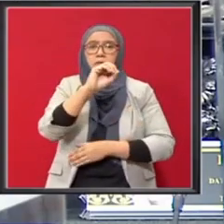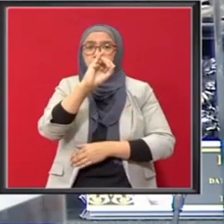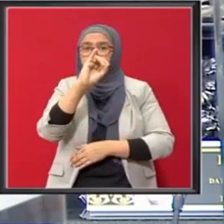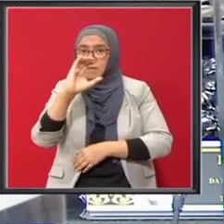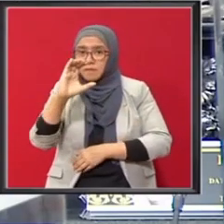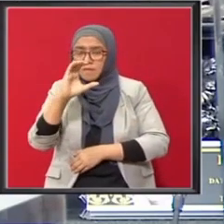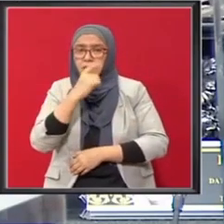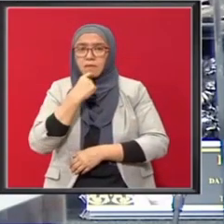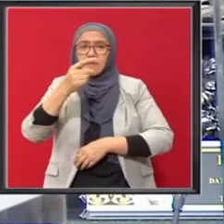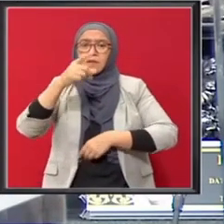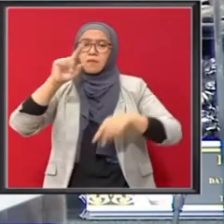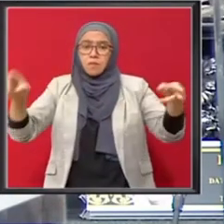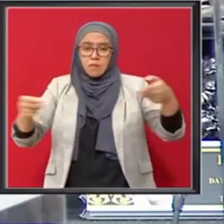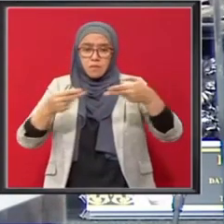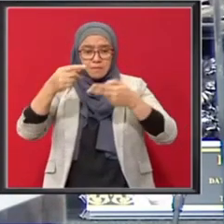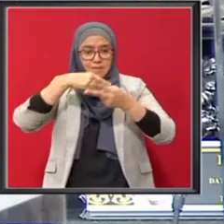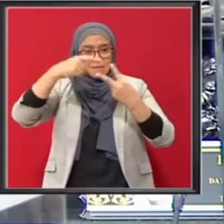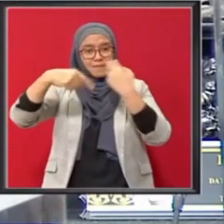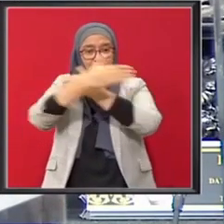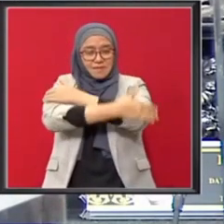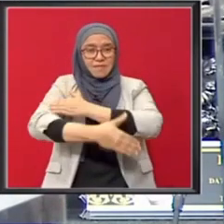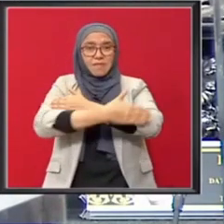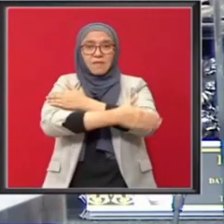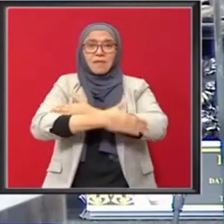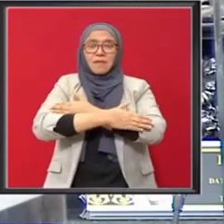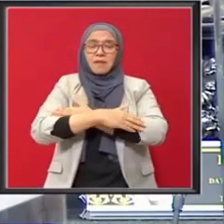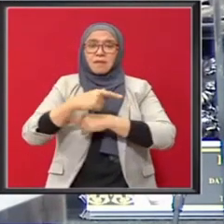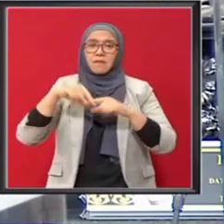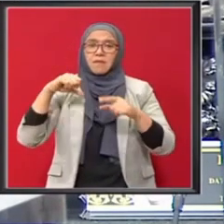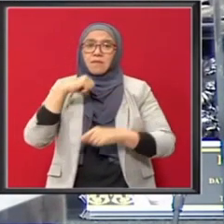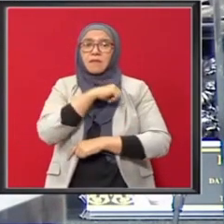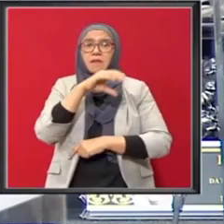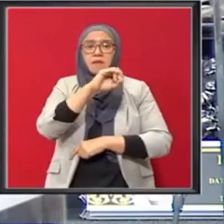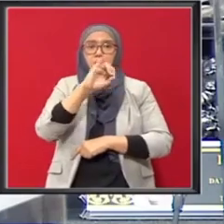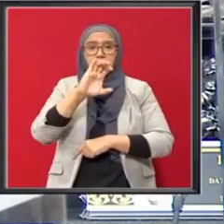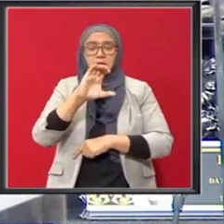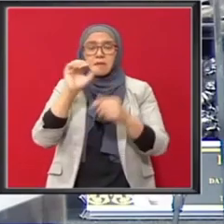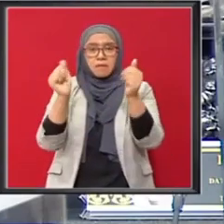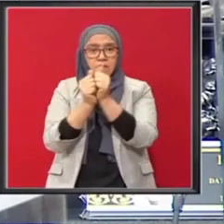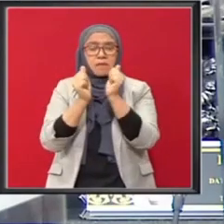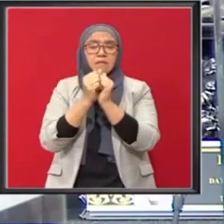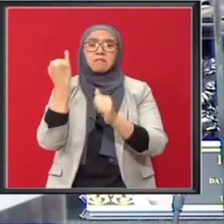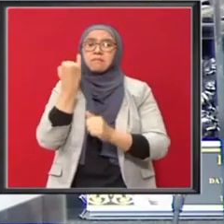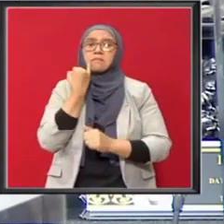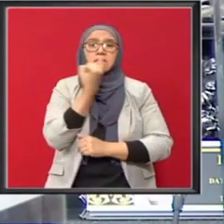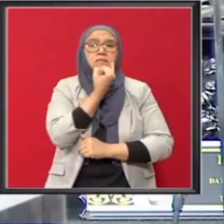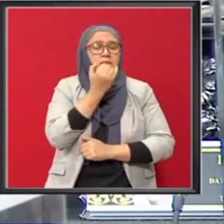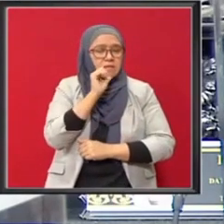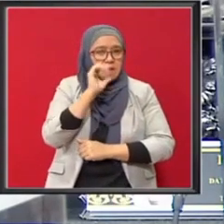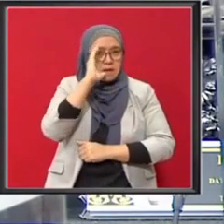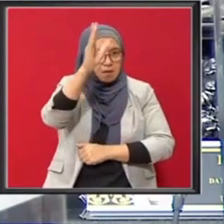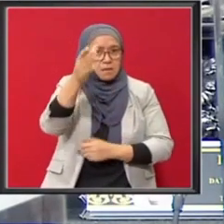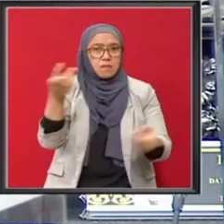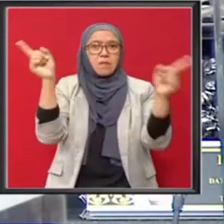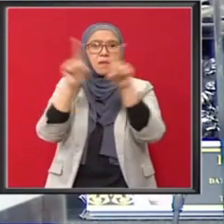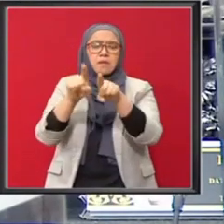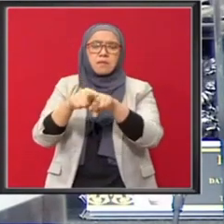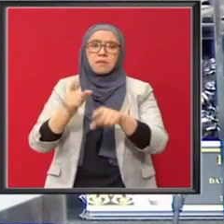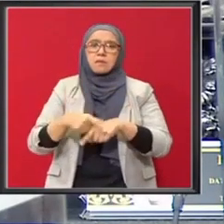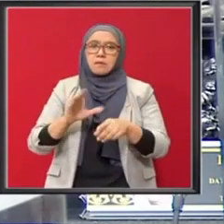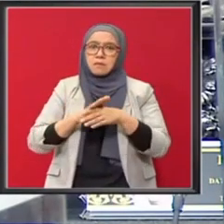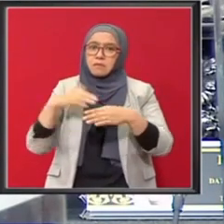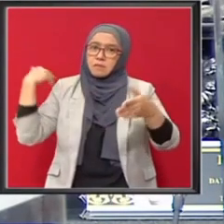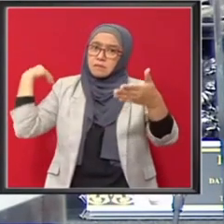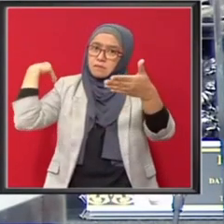antara negara-negara anggota dengan Israel tidak akan berlaku sehingga berakhirnya penjajahan